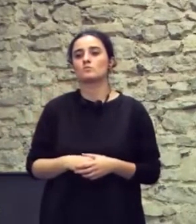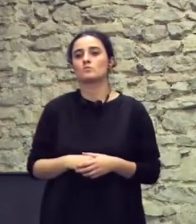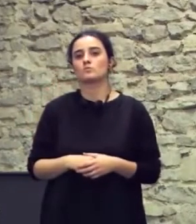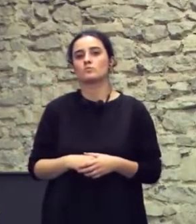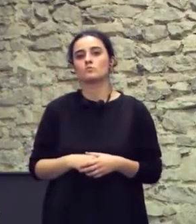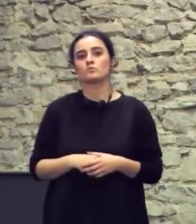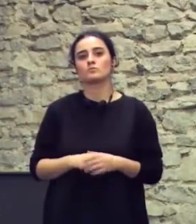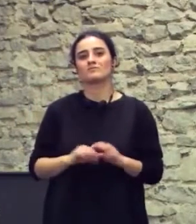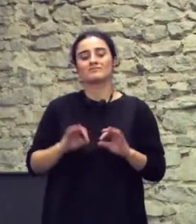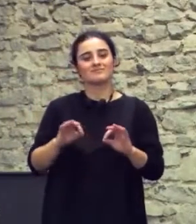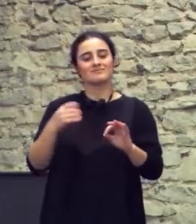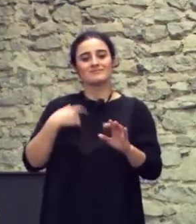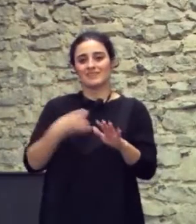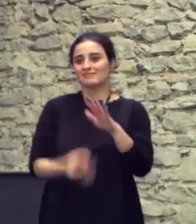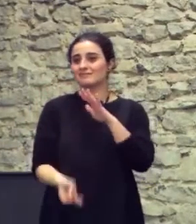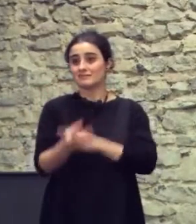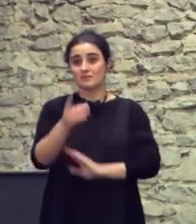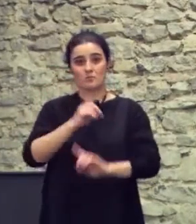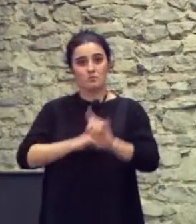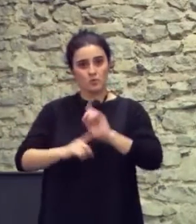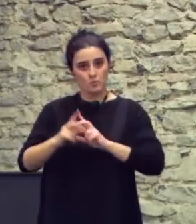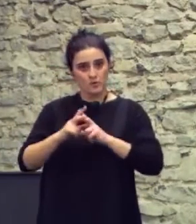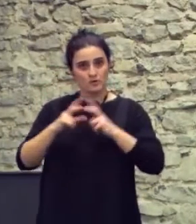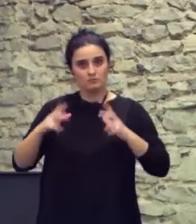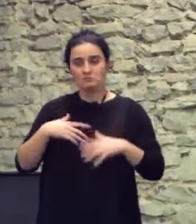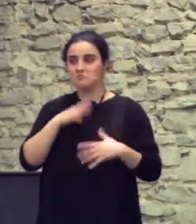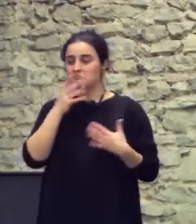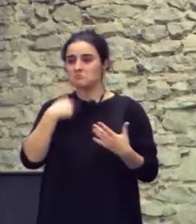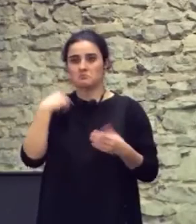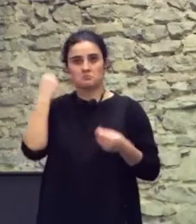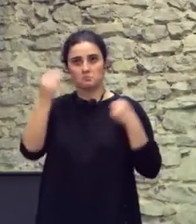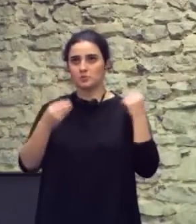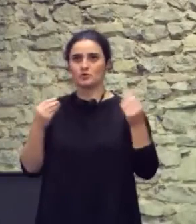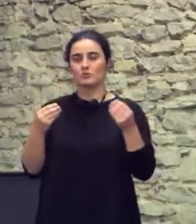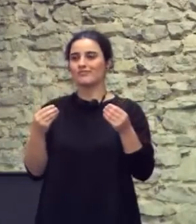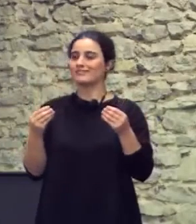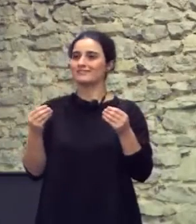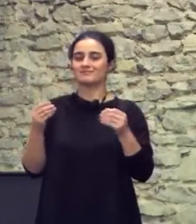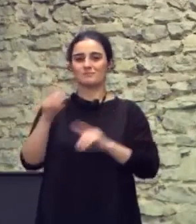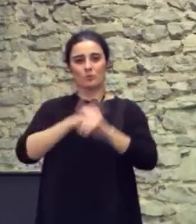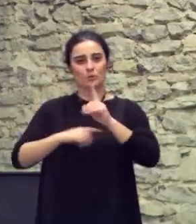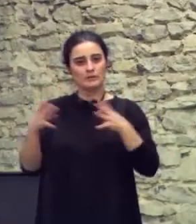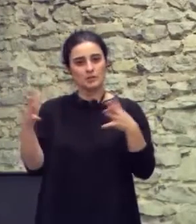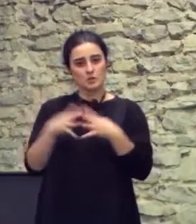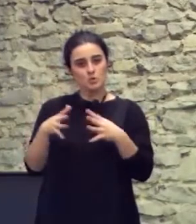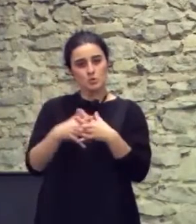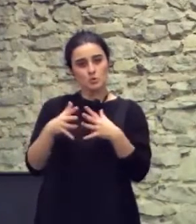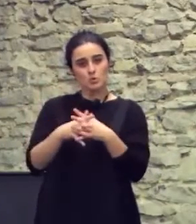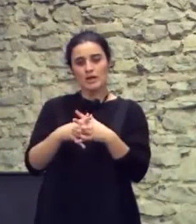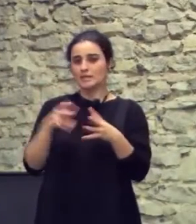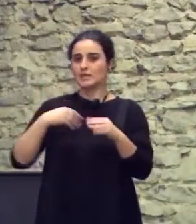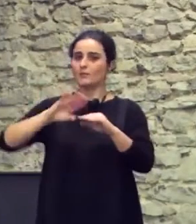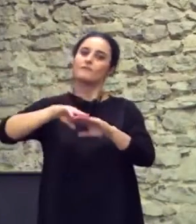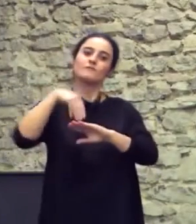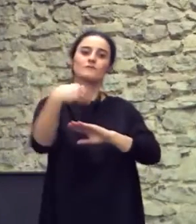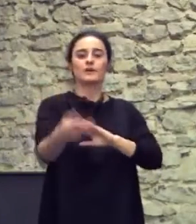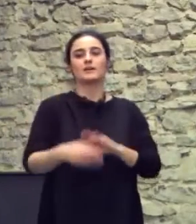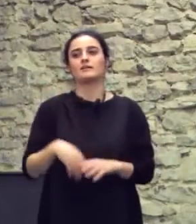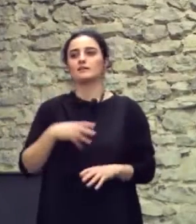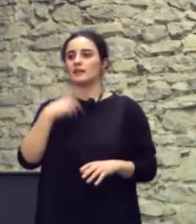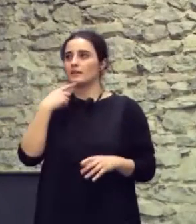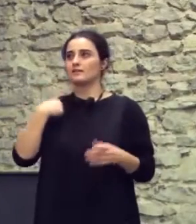horrek arazo handi bat dauka nire ustez, da egitura arazoak kanpoan uzten dituela. Nik ez dut uste,